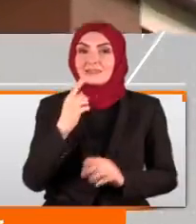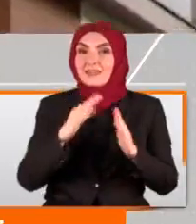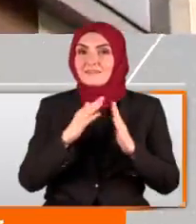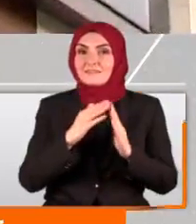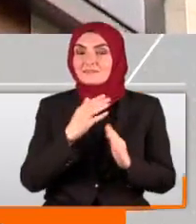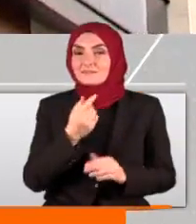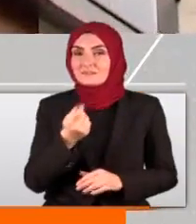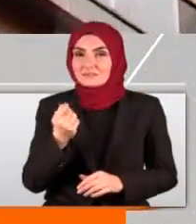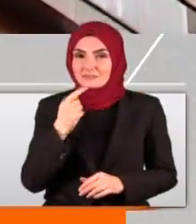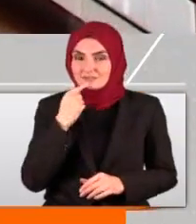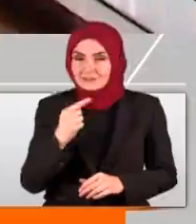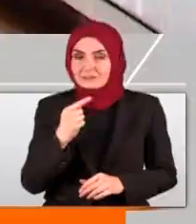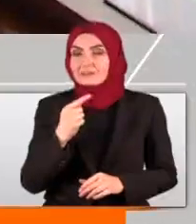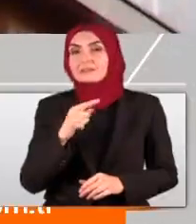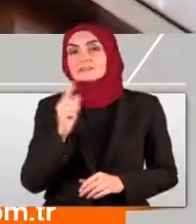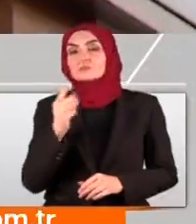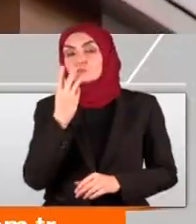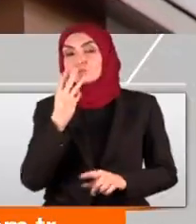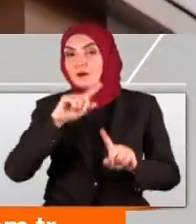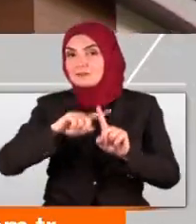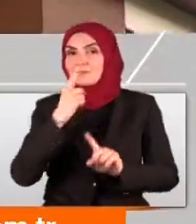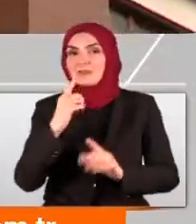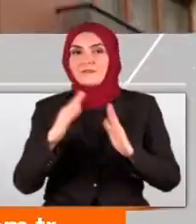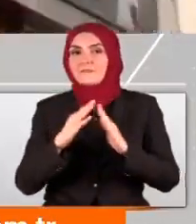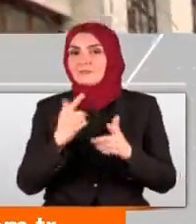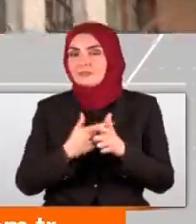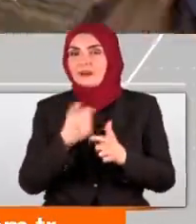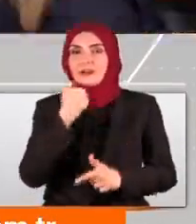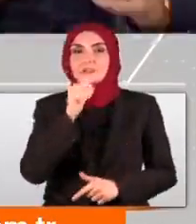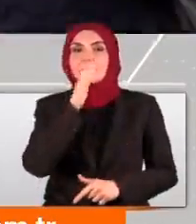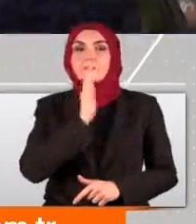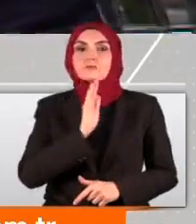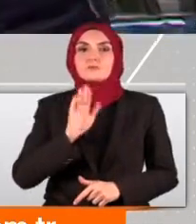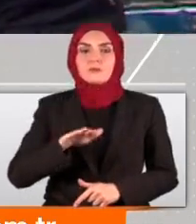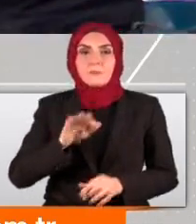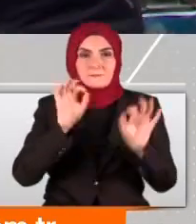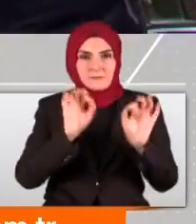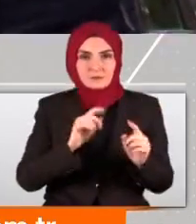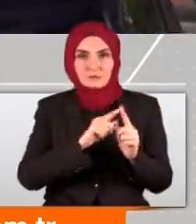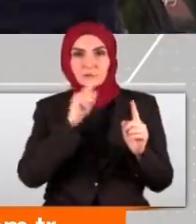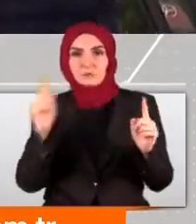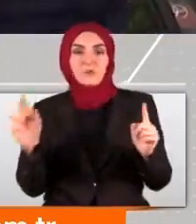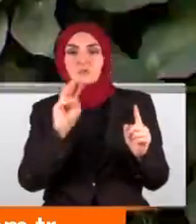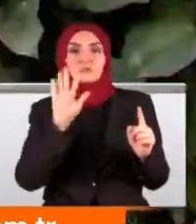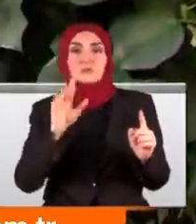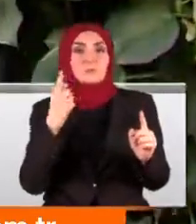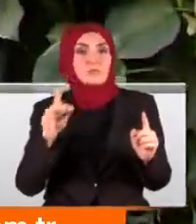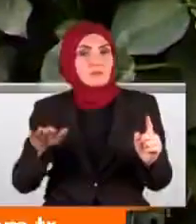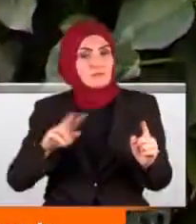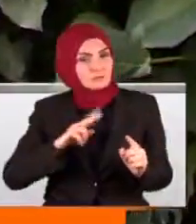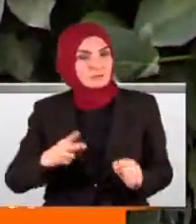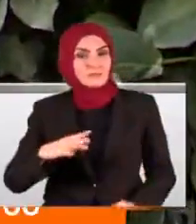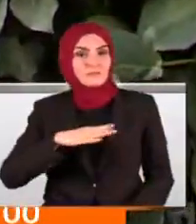gösteriyor. 3+1 evlerin kirası 6500 liradan başlıyor ve 35 bin liraya kadar çıkıyor. Hadi